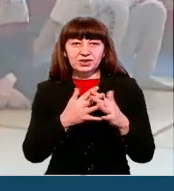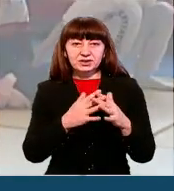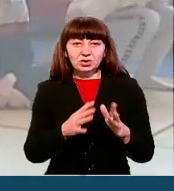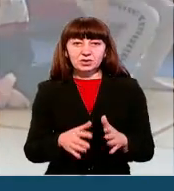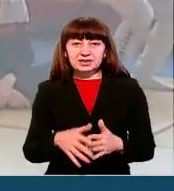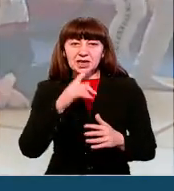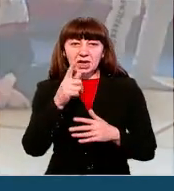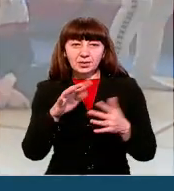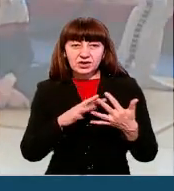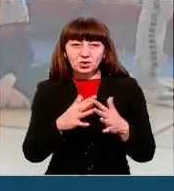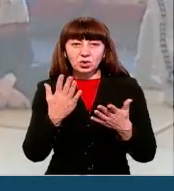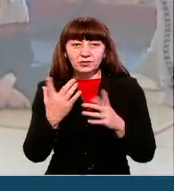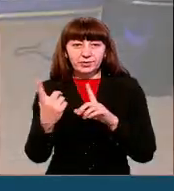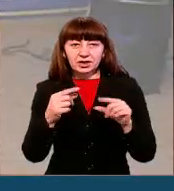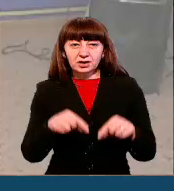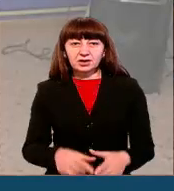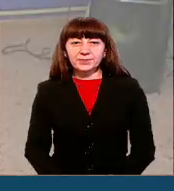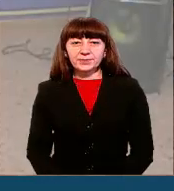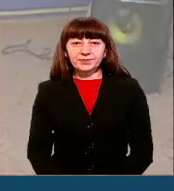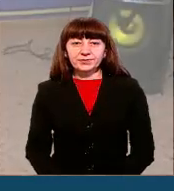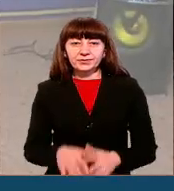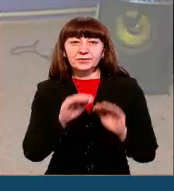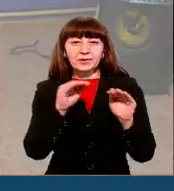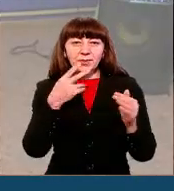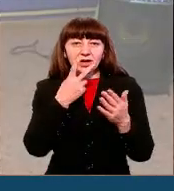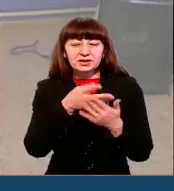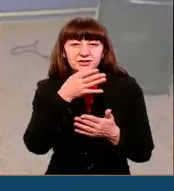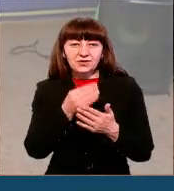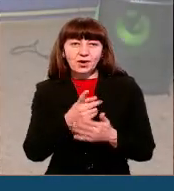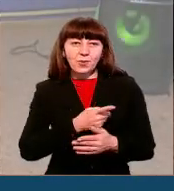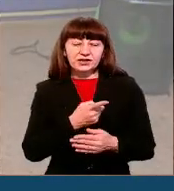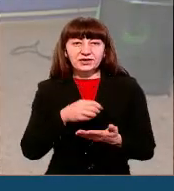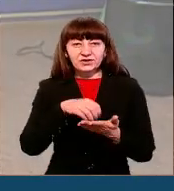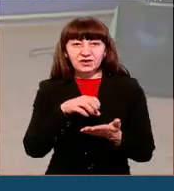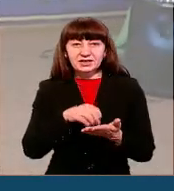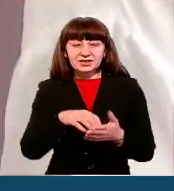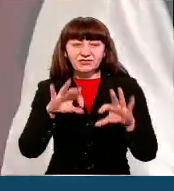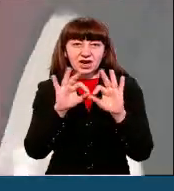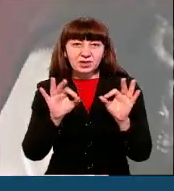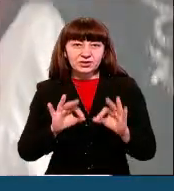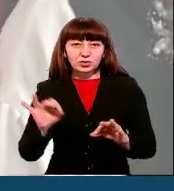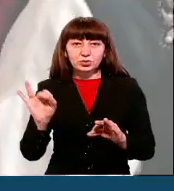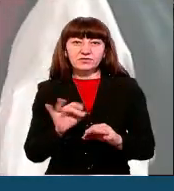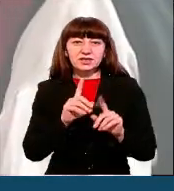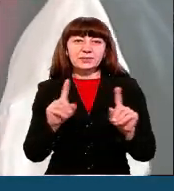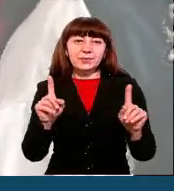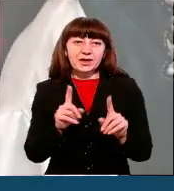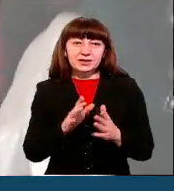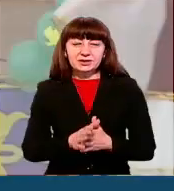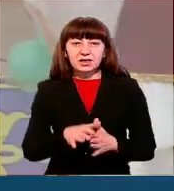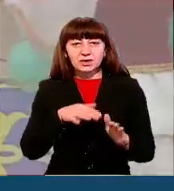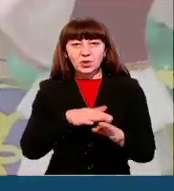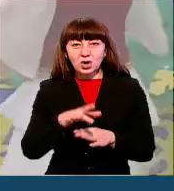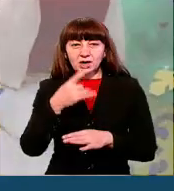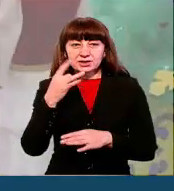с дальних поселков есть, с дальних округов. Школьники демонстрировали свои навыки в танцевальном искусстве. К слову, сегодня они исполнили